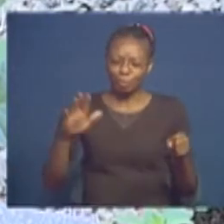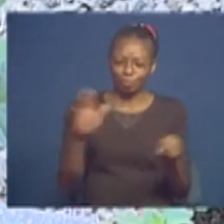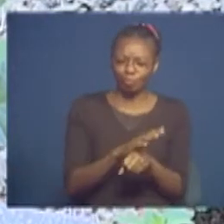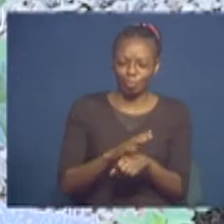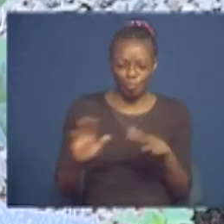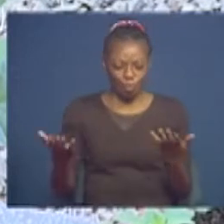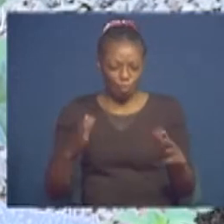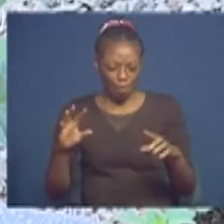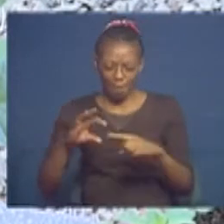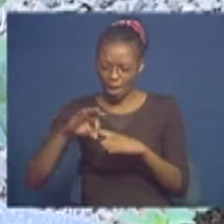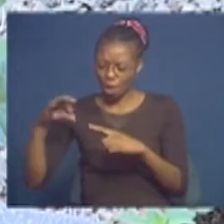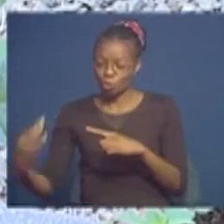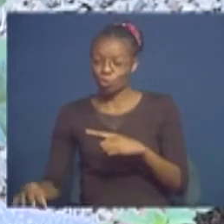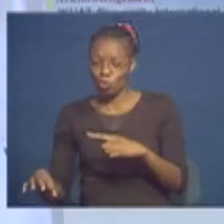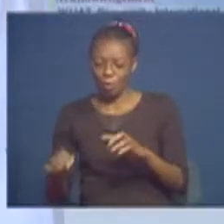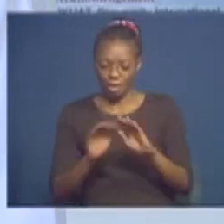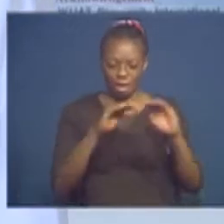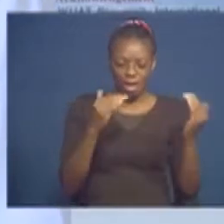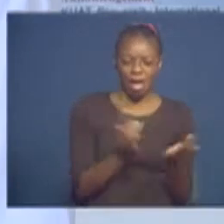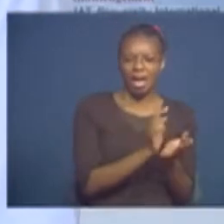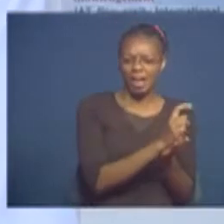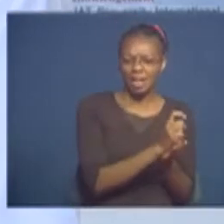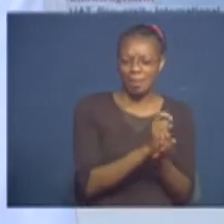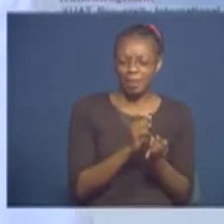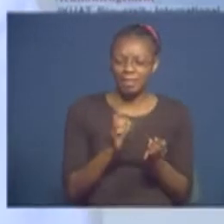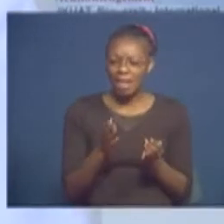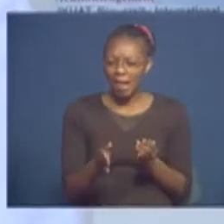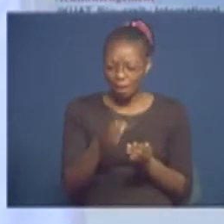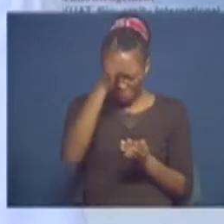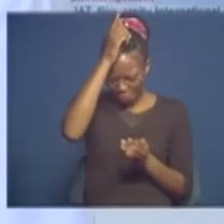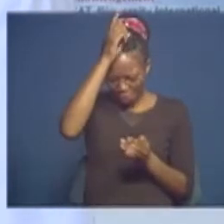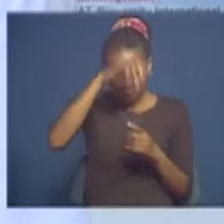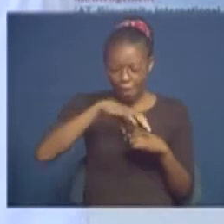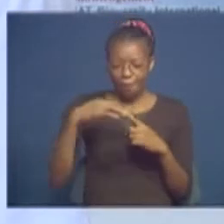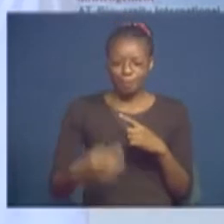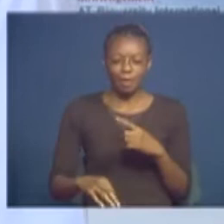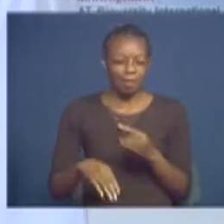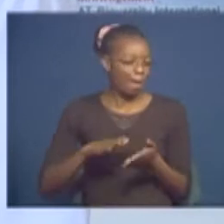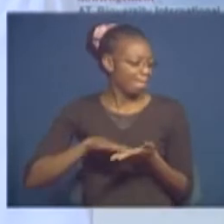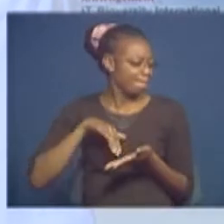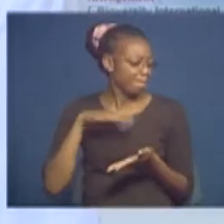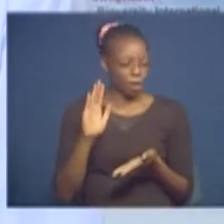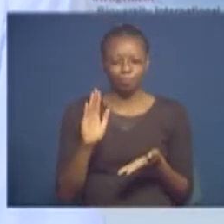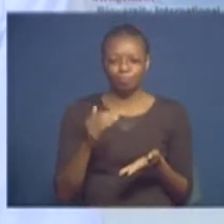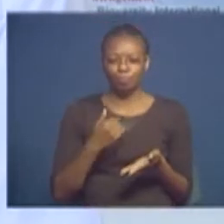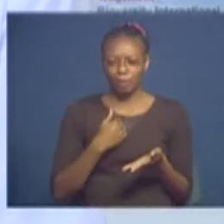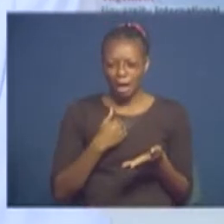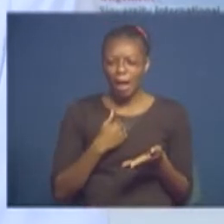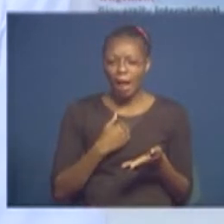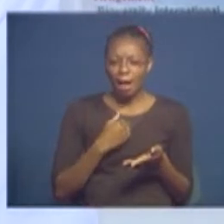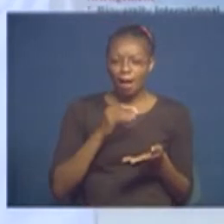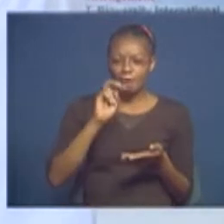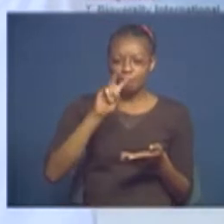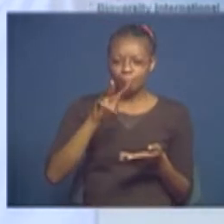wiki ambayo huliwa kwa wingi nchini. Mboga hizi ziko na madini kama vitamin, ziko na madini kama